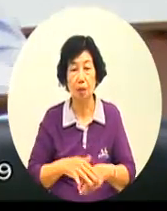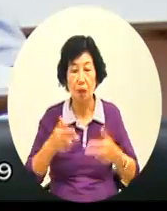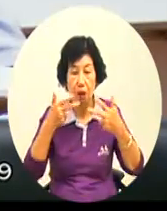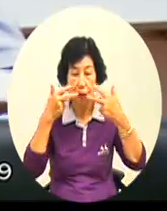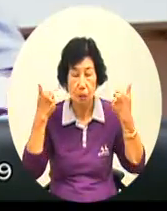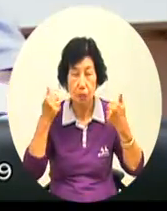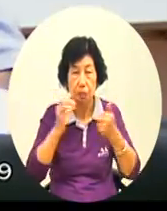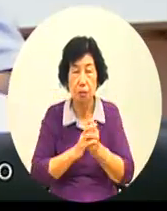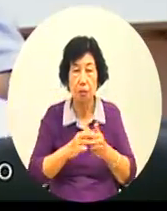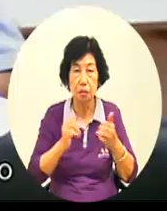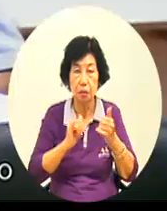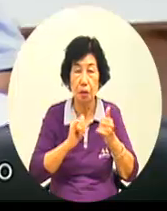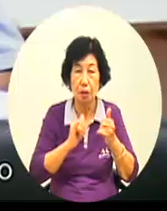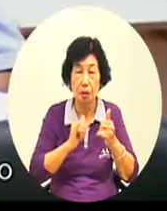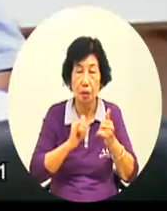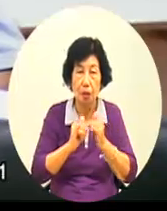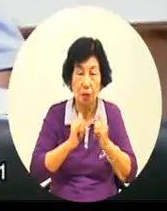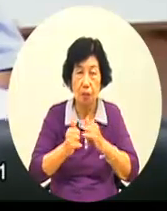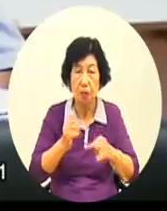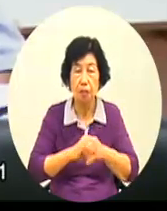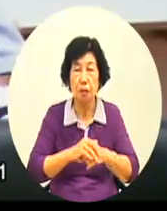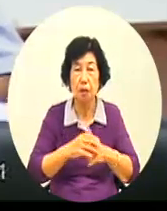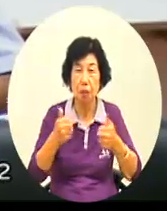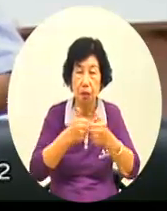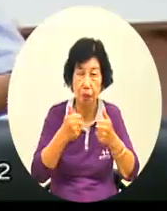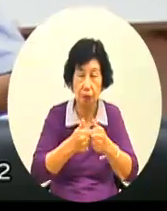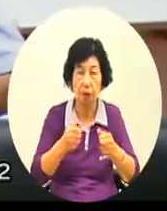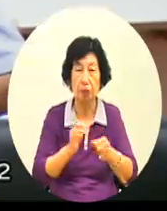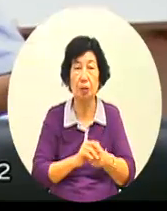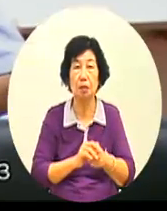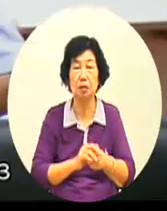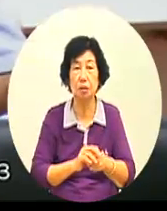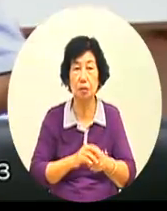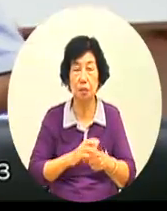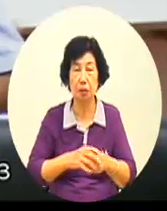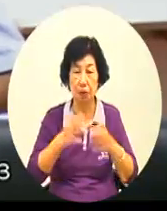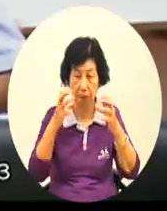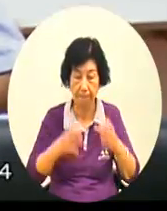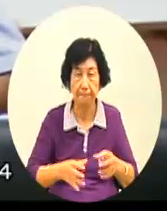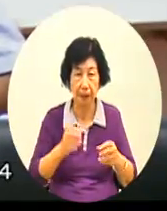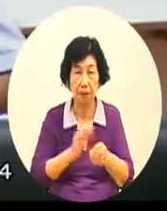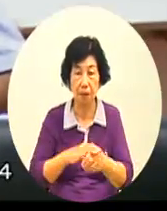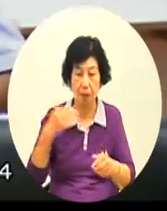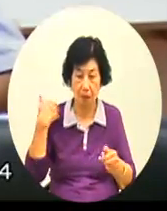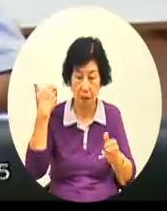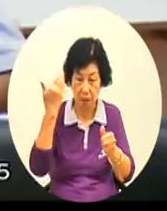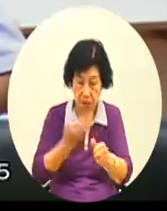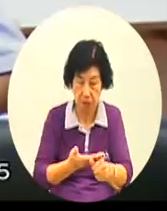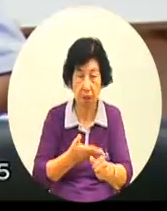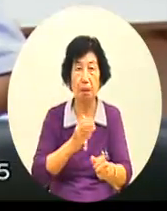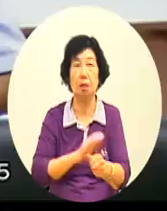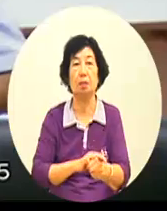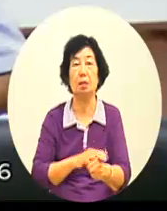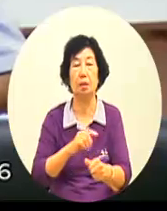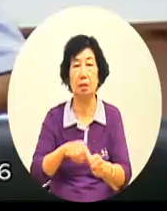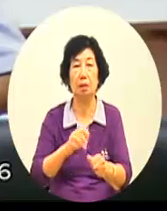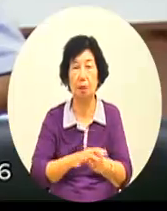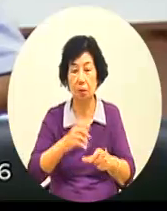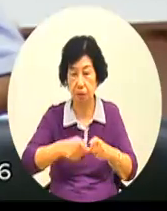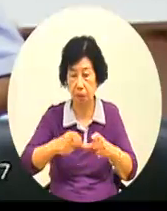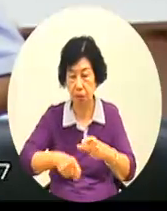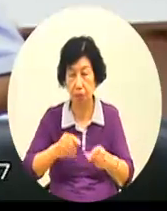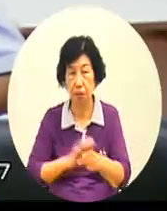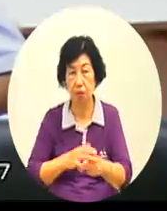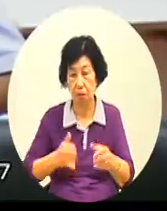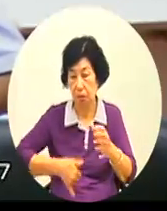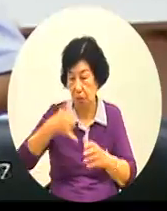会看到你们有委办厂商在场，对不对？但是七公所呢，我从来没有看过委办